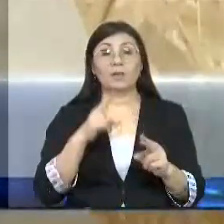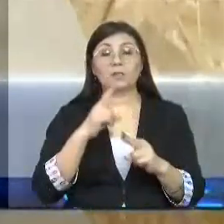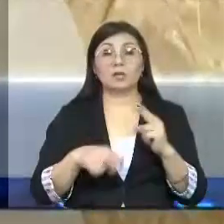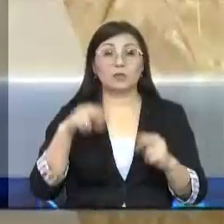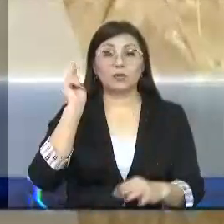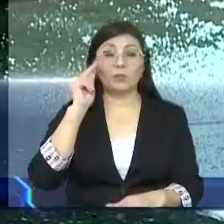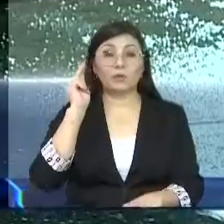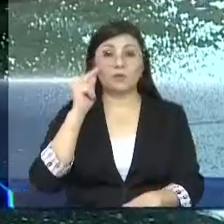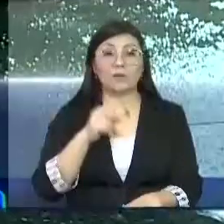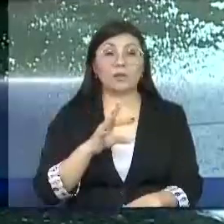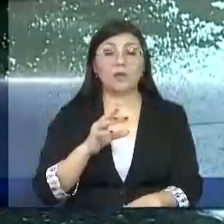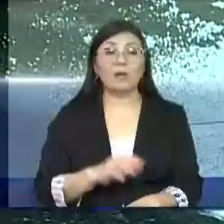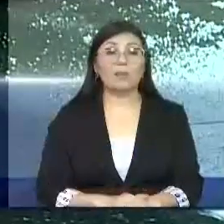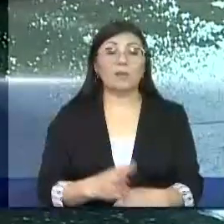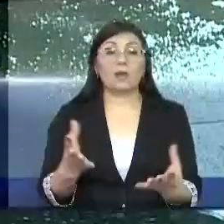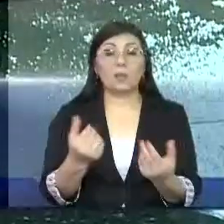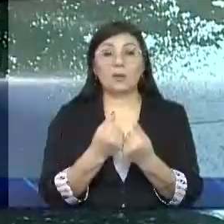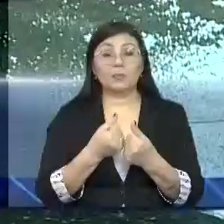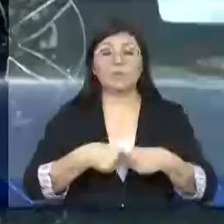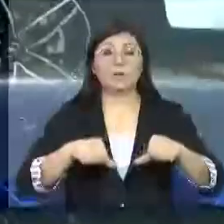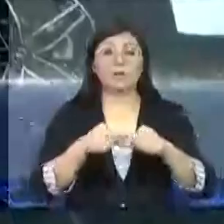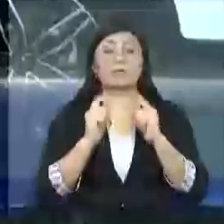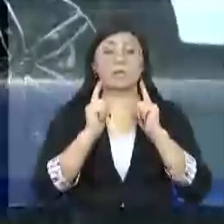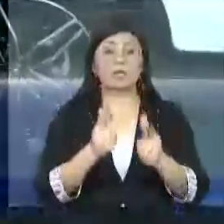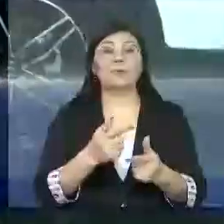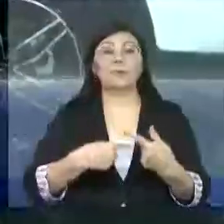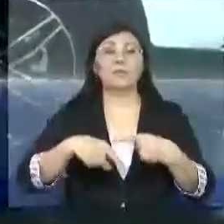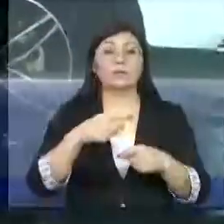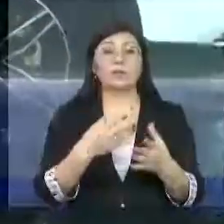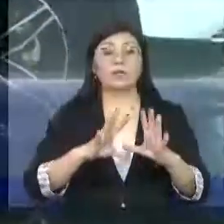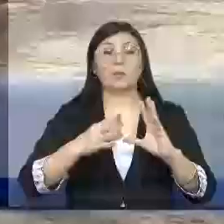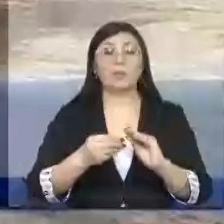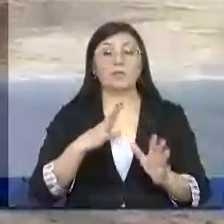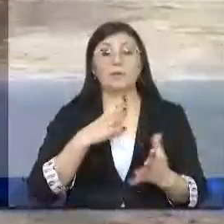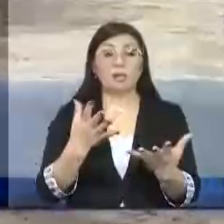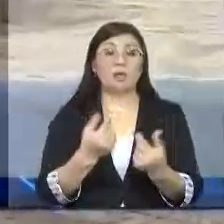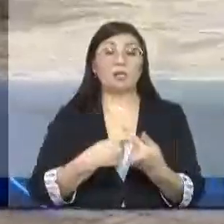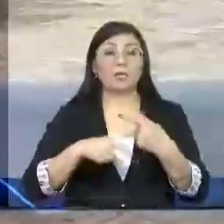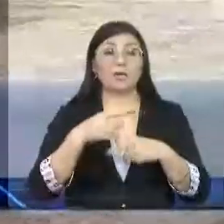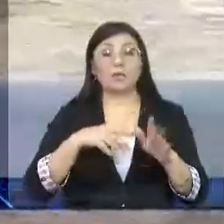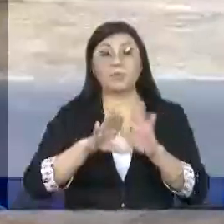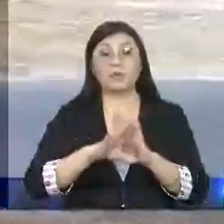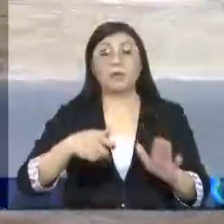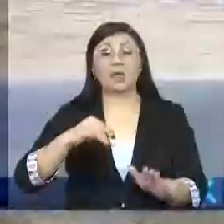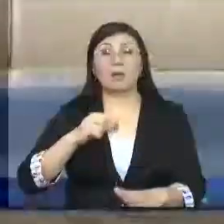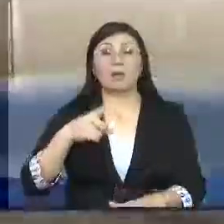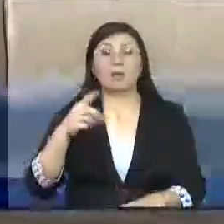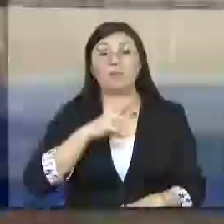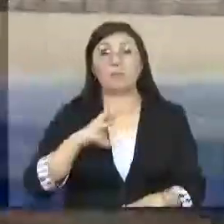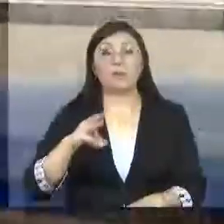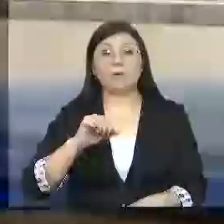онлайн-обучение по бизнес-бастау. Получив сертификат, комиссия одобрила семейный бизнес. В результате был получен безвозмездный грант на сумму свыше 1